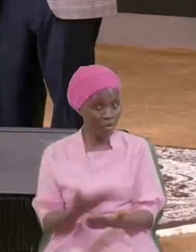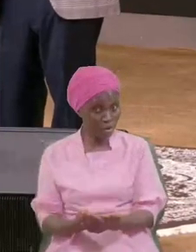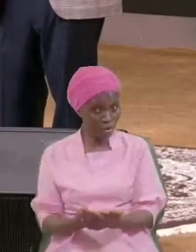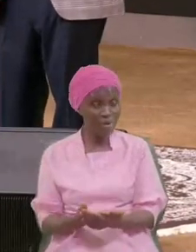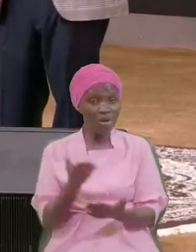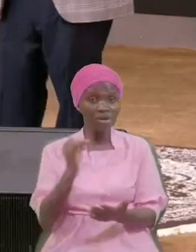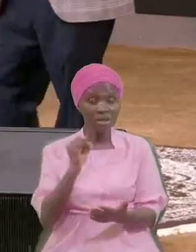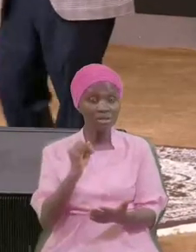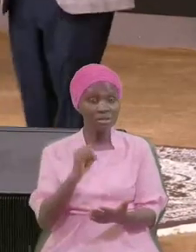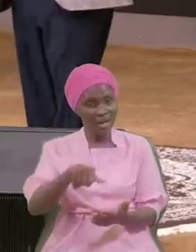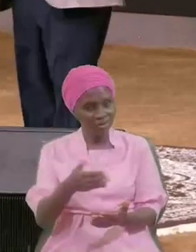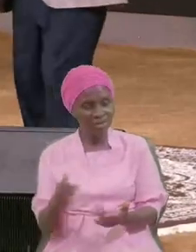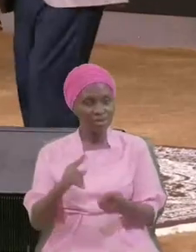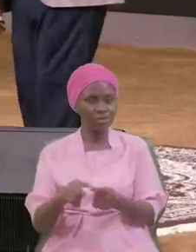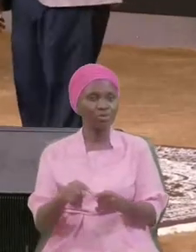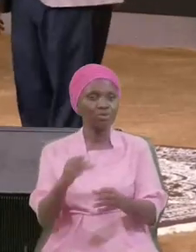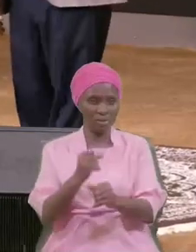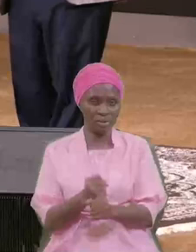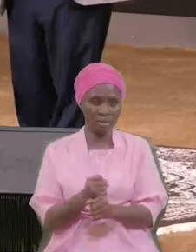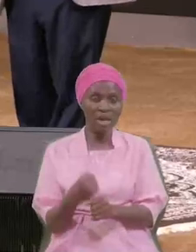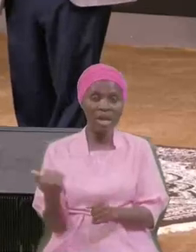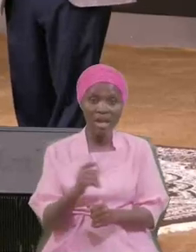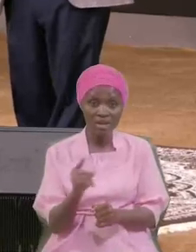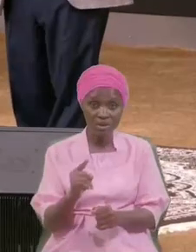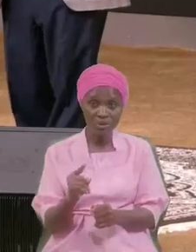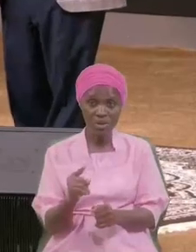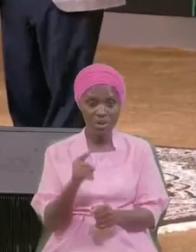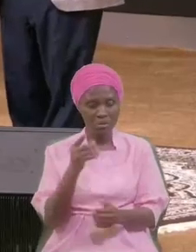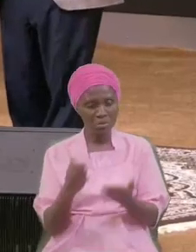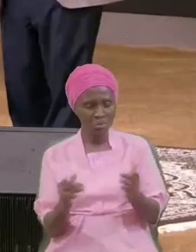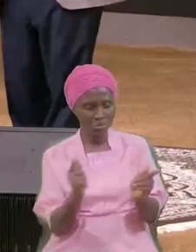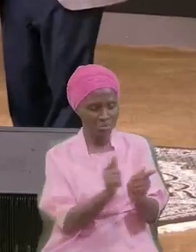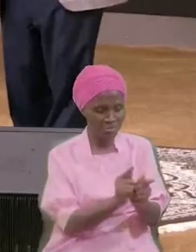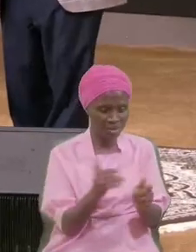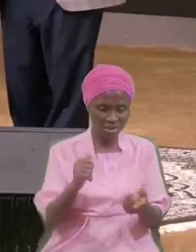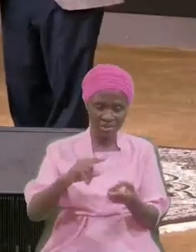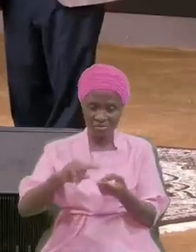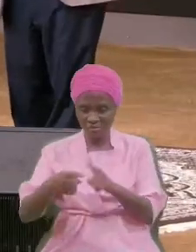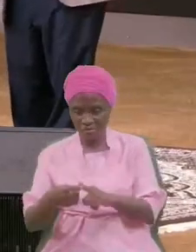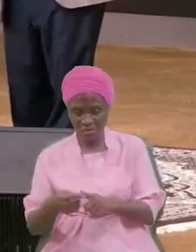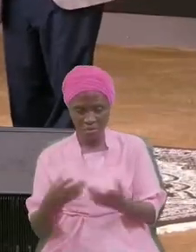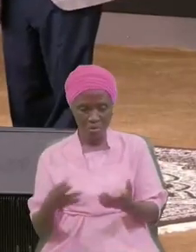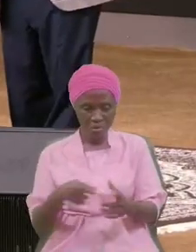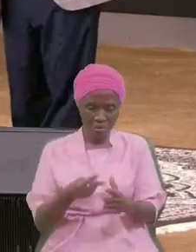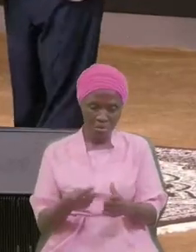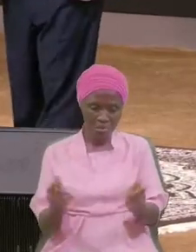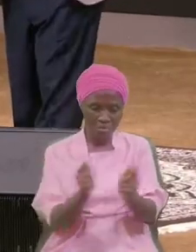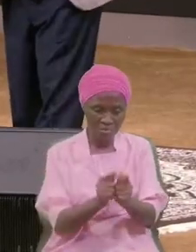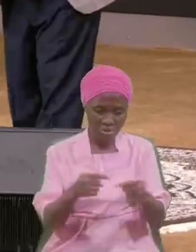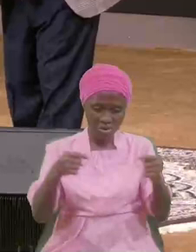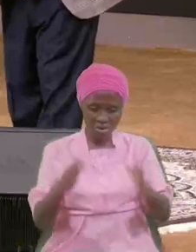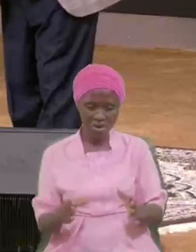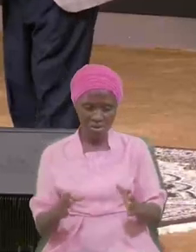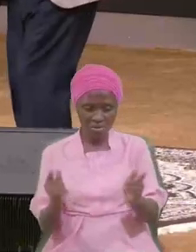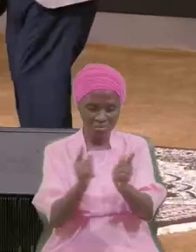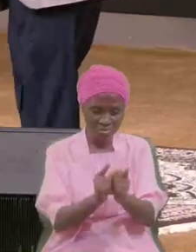et vous devez prendre cela, vous devez prendre quelque chose par-dessus tout cela. Partout, vous allez rencontrer un ennemi, un